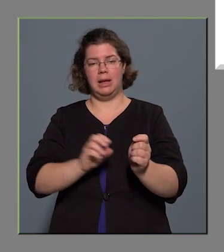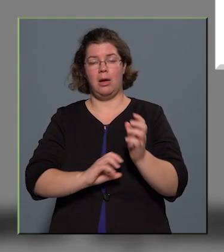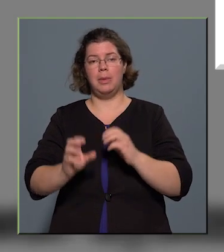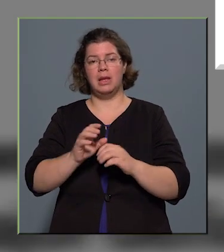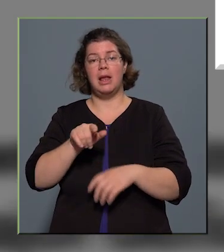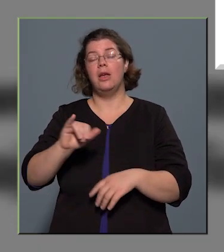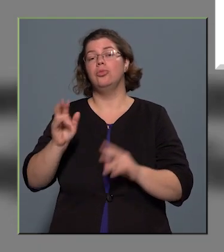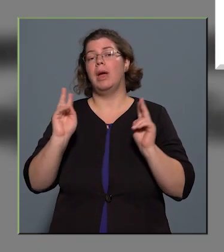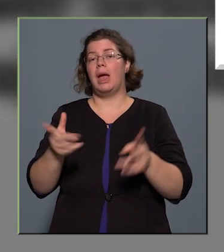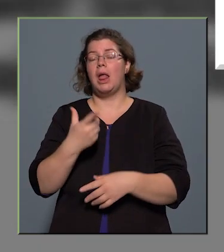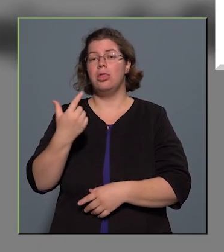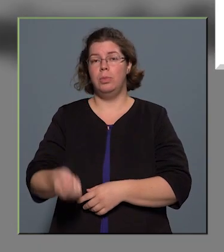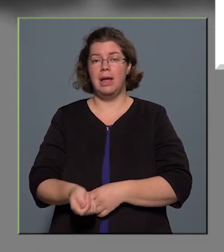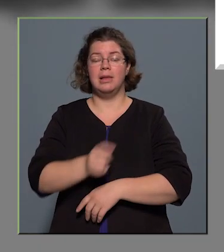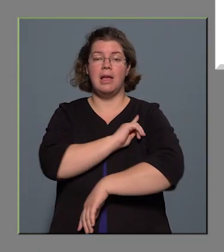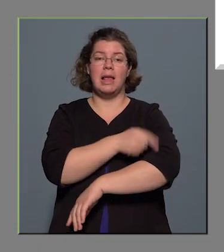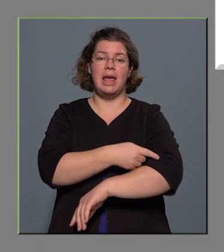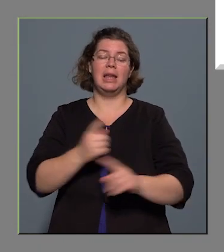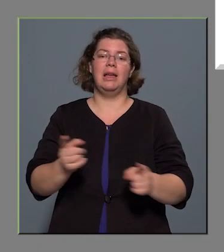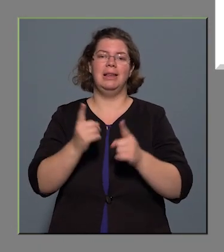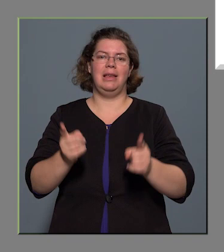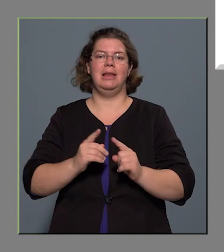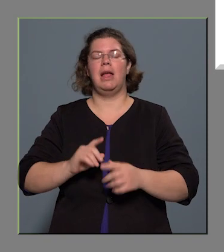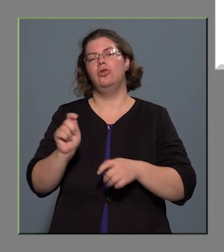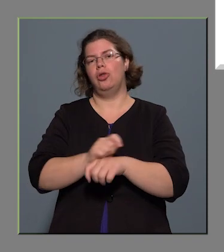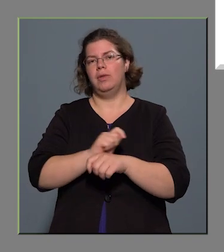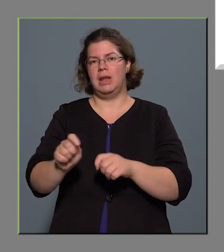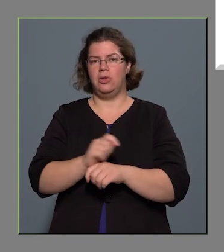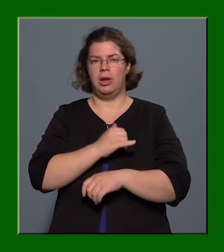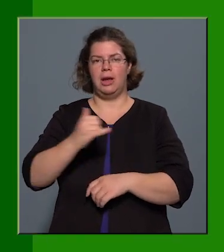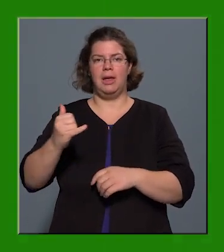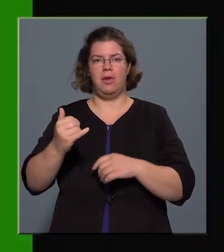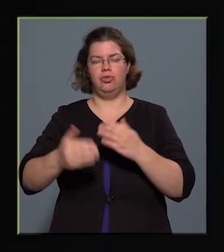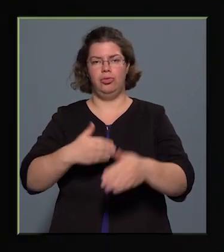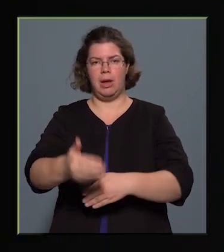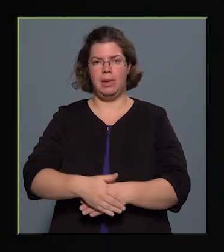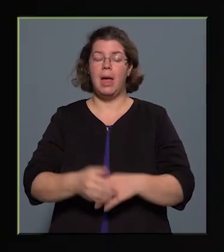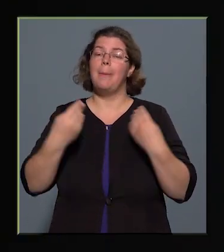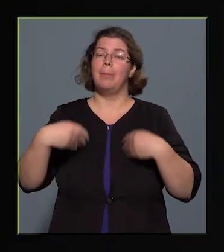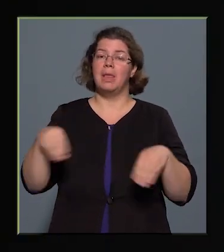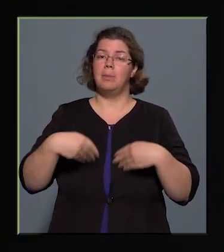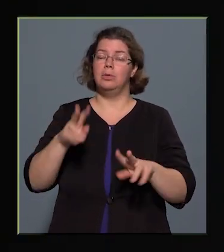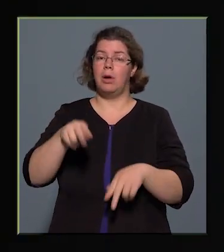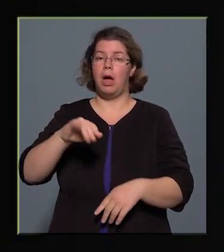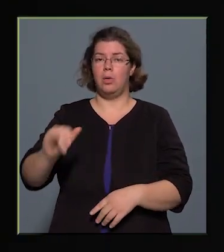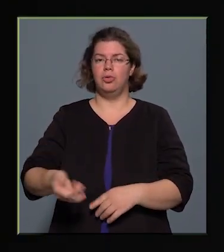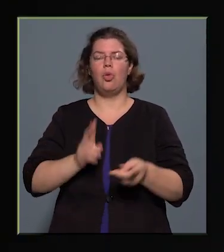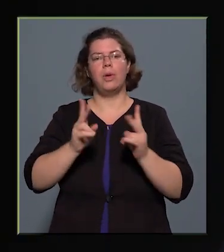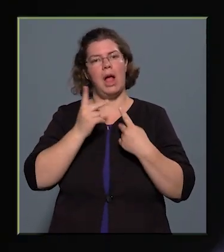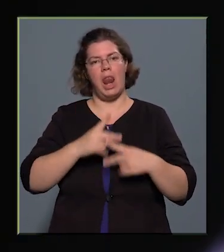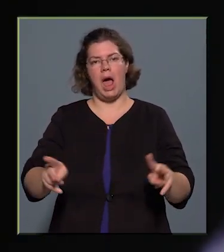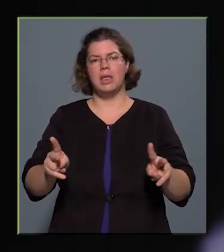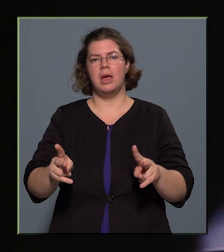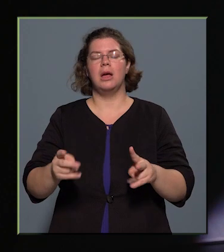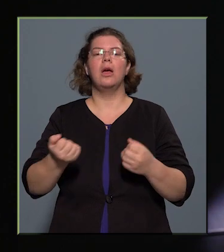kell dupláznia az energiaintenzitás javításának éves ütemét. Beszámolunk még arról is, hogyan látják